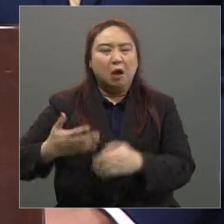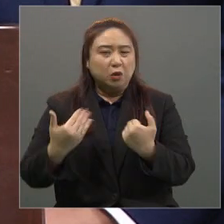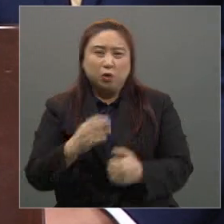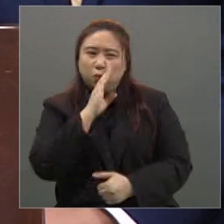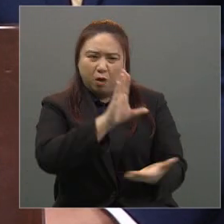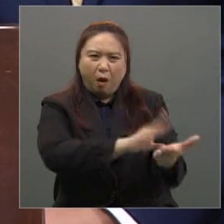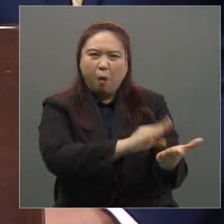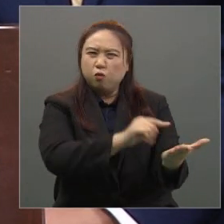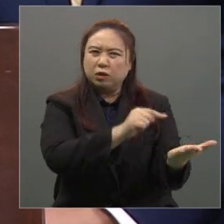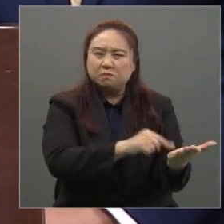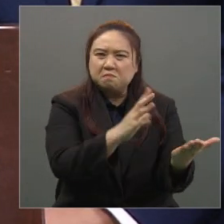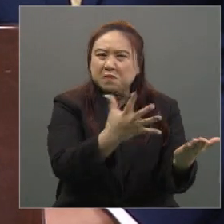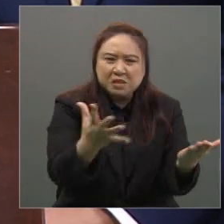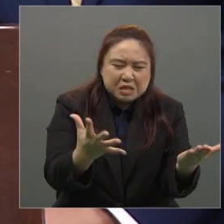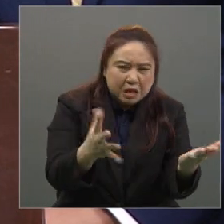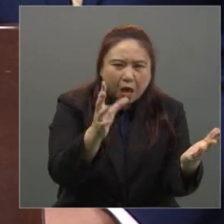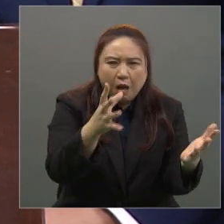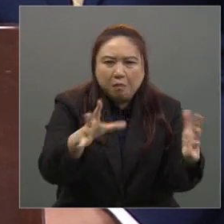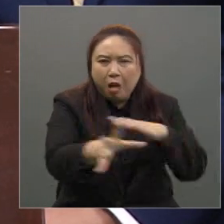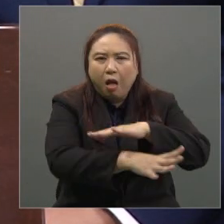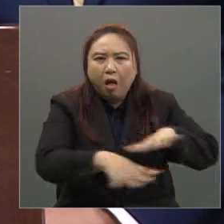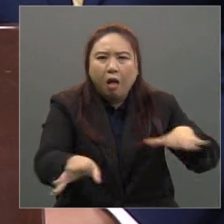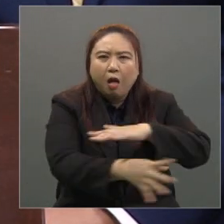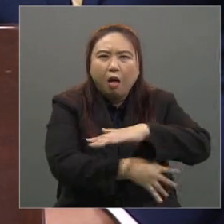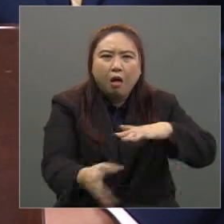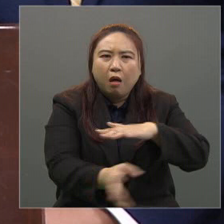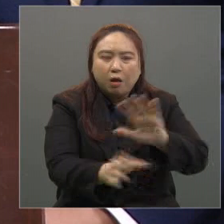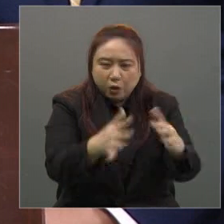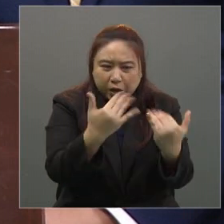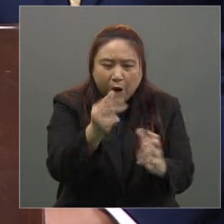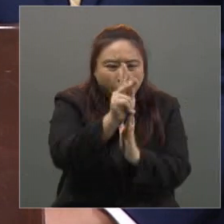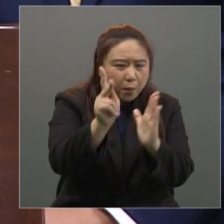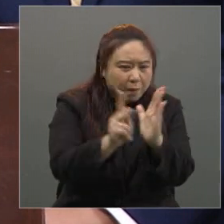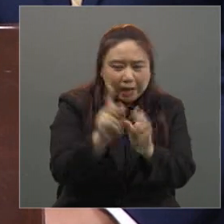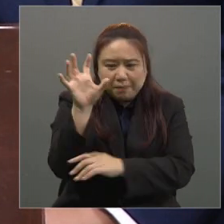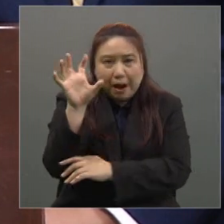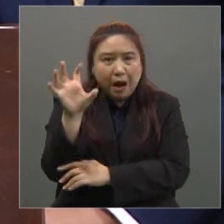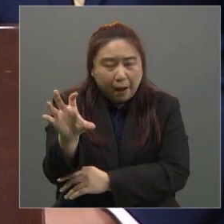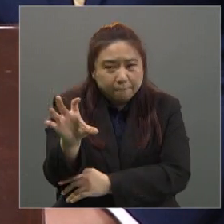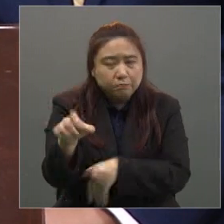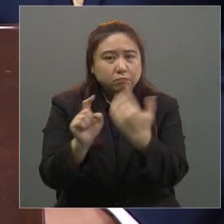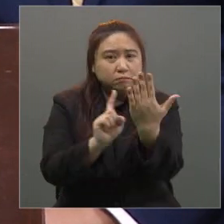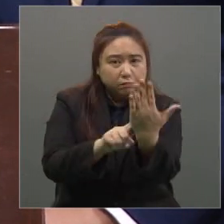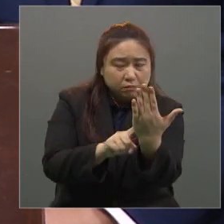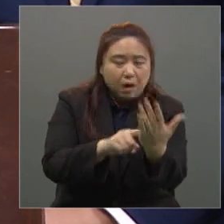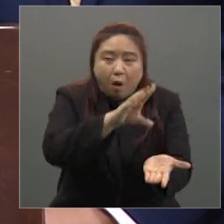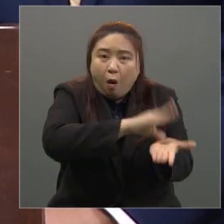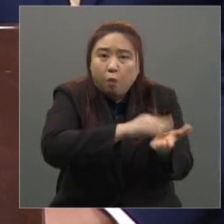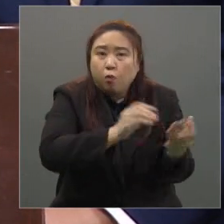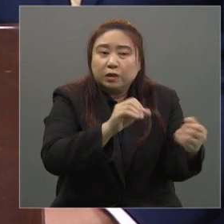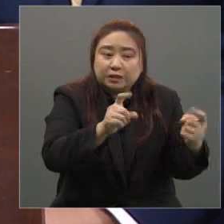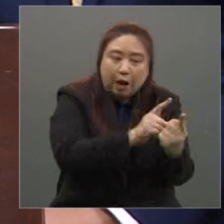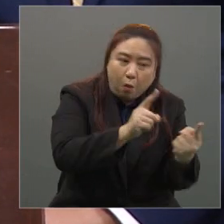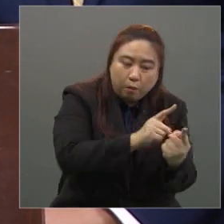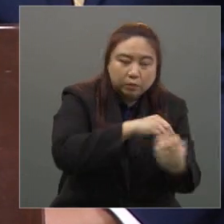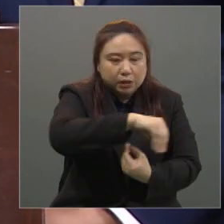สนับสนุนหนหนุนที่ดีพอทั้งตัวกฎหมายที่ไม่ใช้บังคับอยู่นะข้อมูลผลกระทบทางด้านเศรษฐกิจสังคม